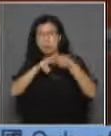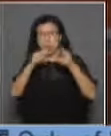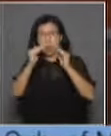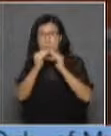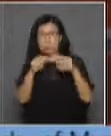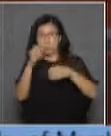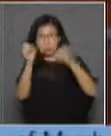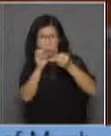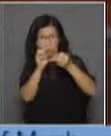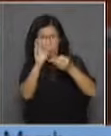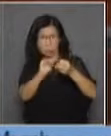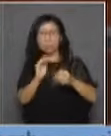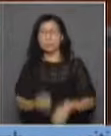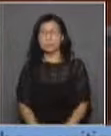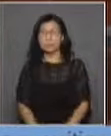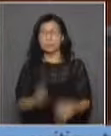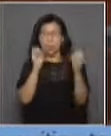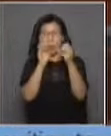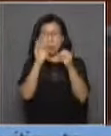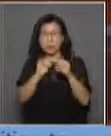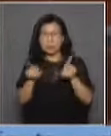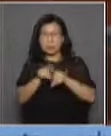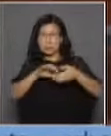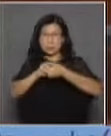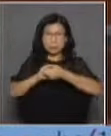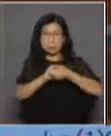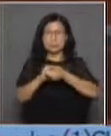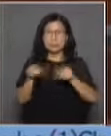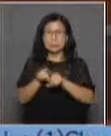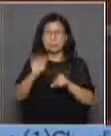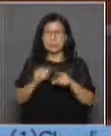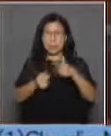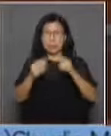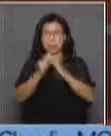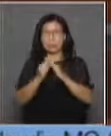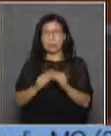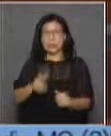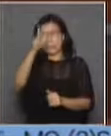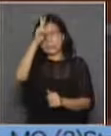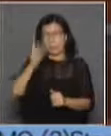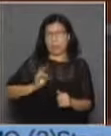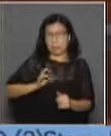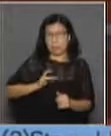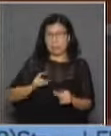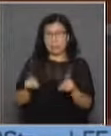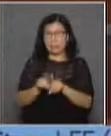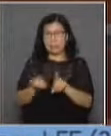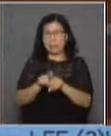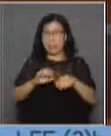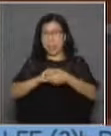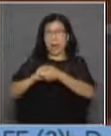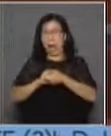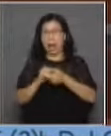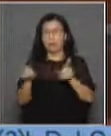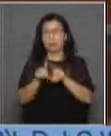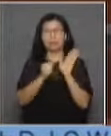嗰個溝通可以合作到，同埋可以真係呢一個公司型合作喎，真係呢個係公司型合作嘅典範啊，主